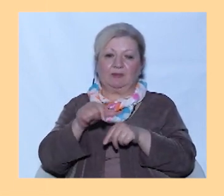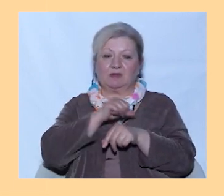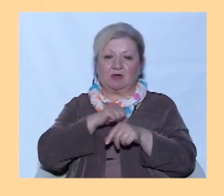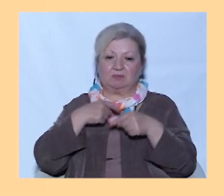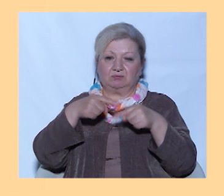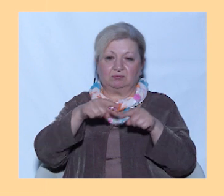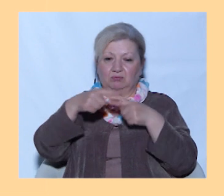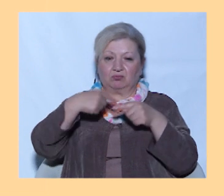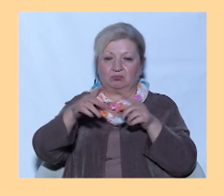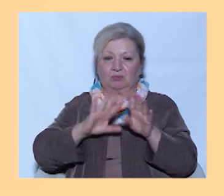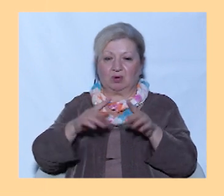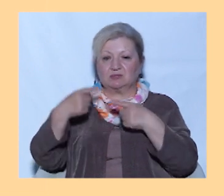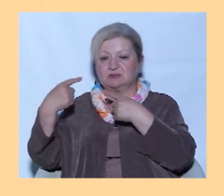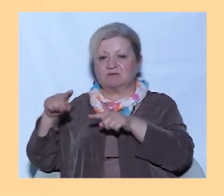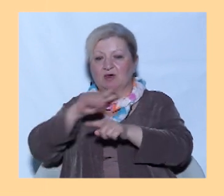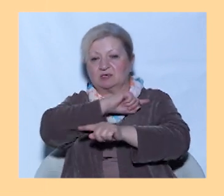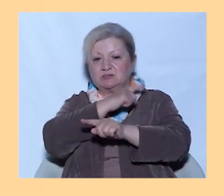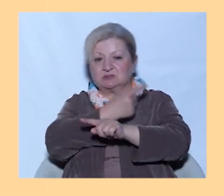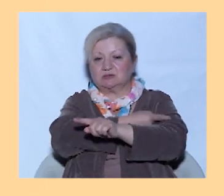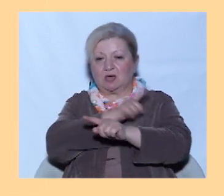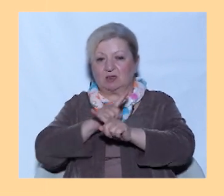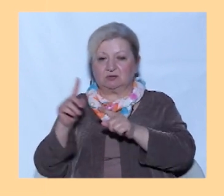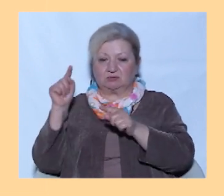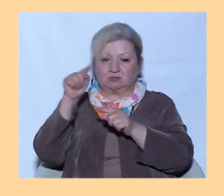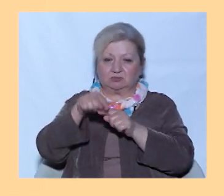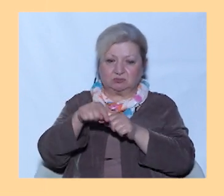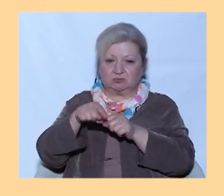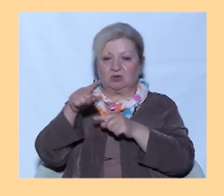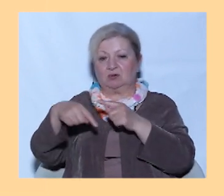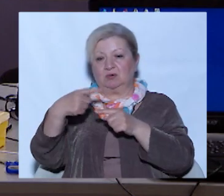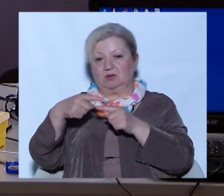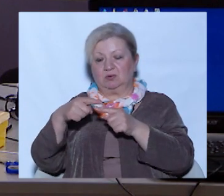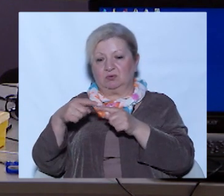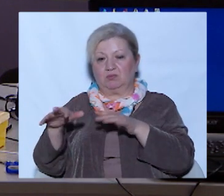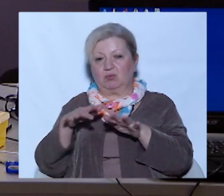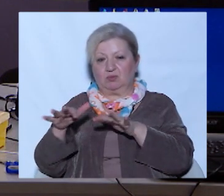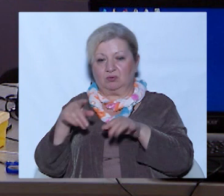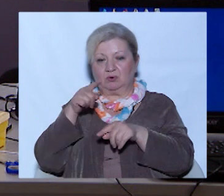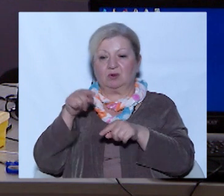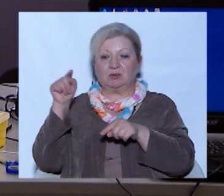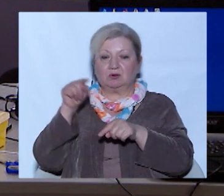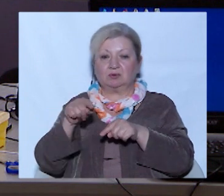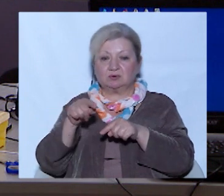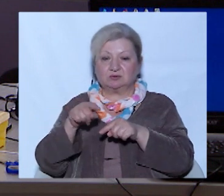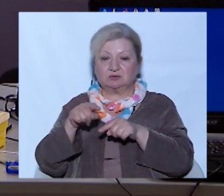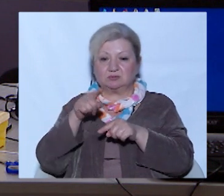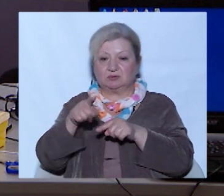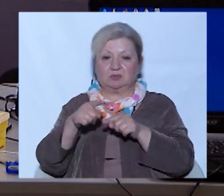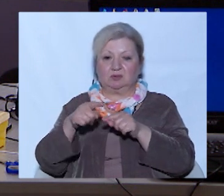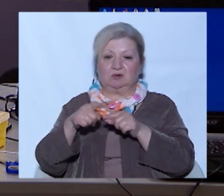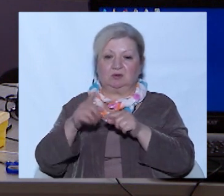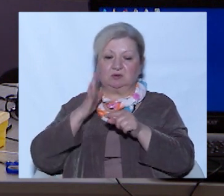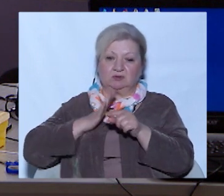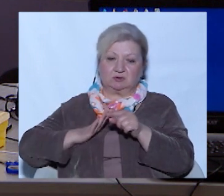ამას ეს თავისით არ ბრუნავს. ამას აბრუნებს გარეშე ძალა, რომელზე ჩვენ წეღან ვისაუბრეთ, ტურბინა აღარ ხატია უბრალოდ. ის